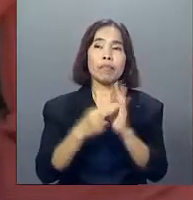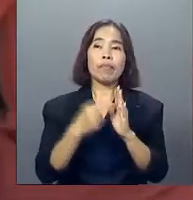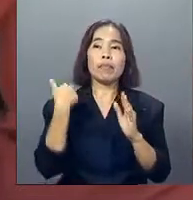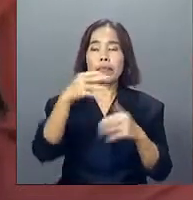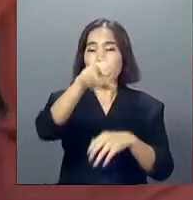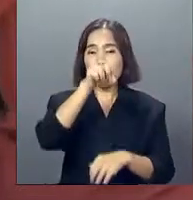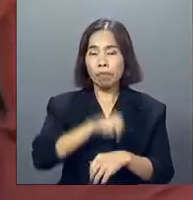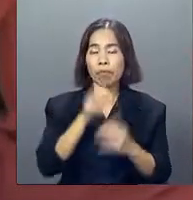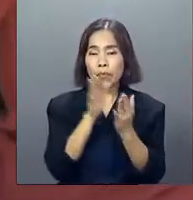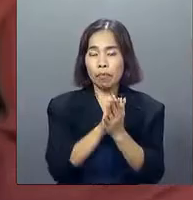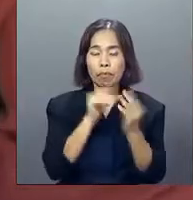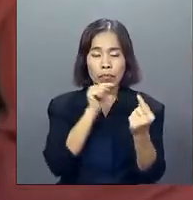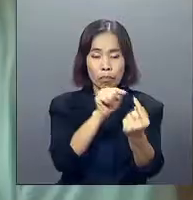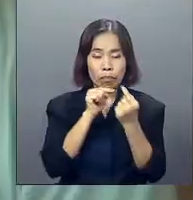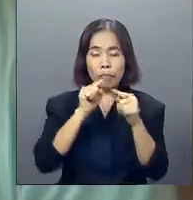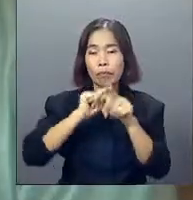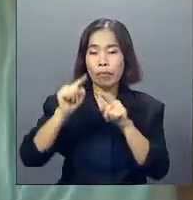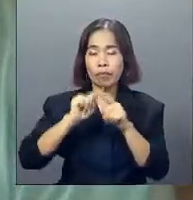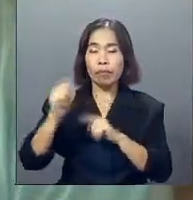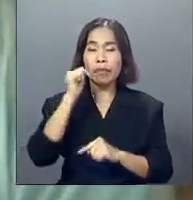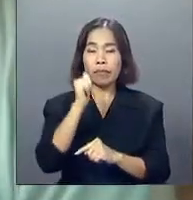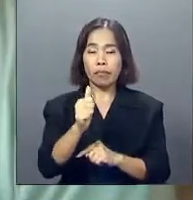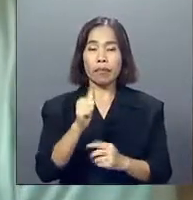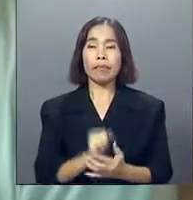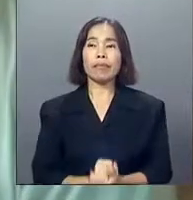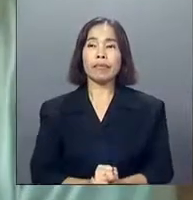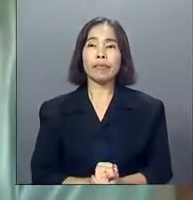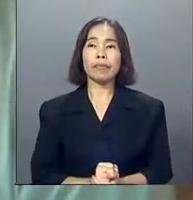ให้เกิดการถกเถียงและเกิดกับ